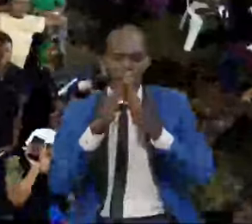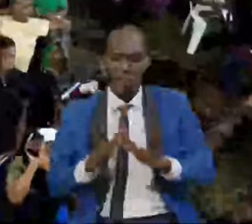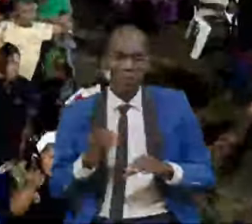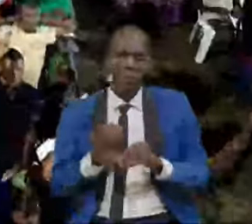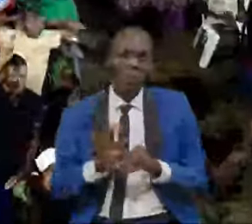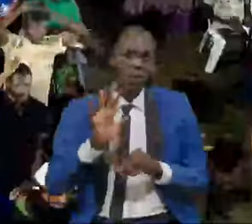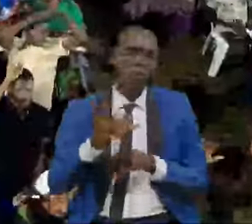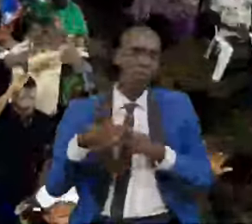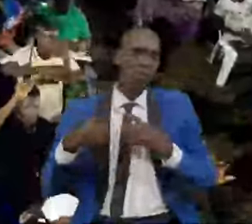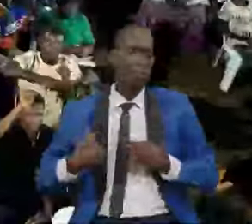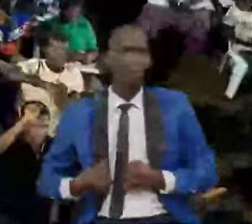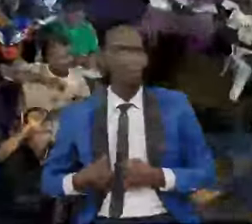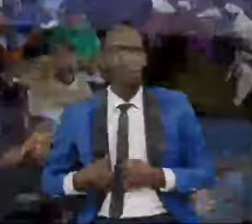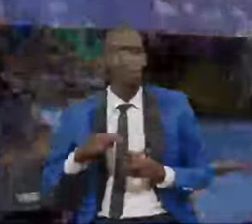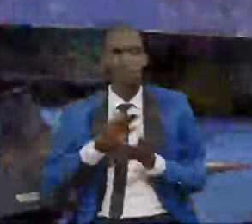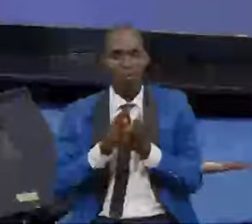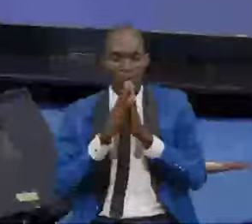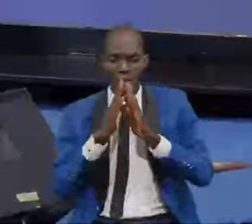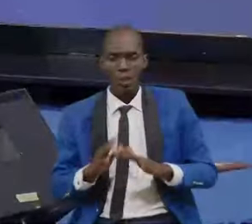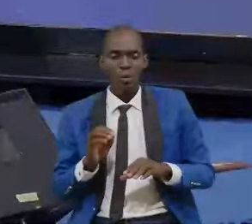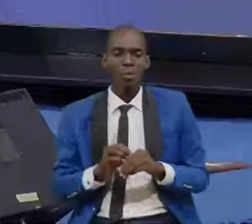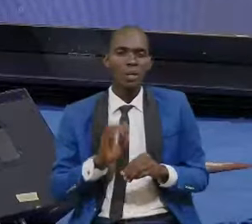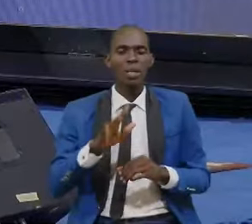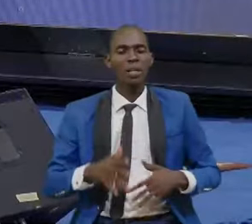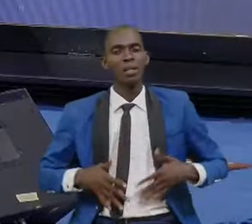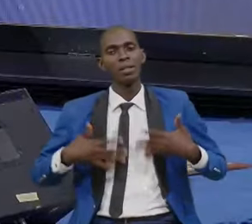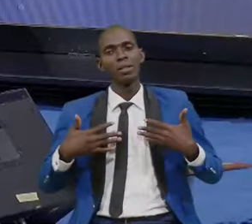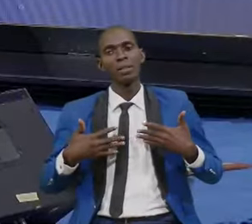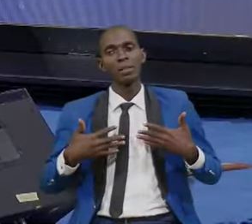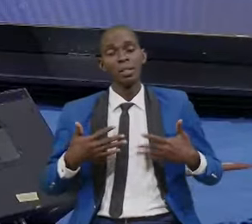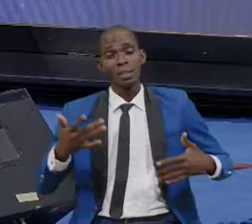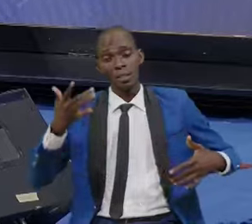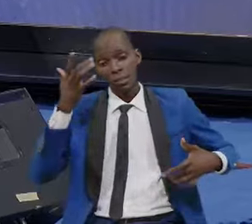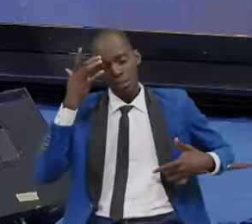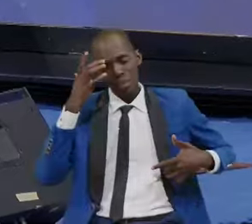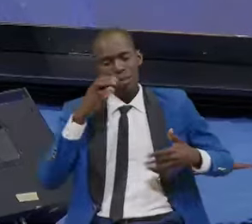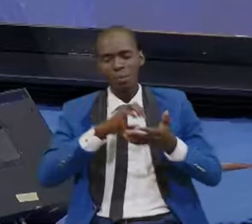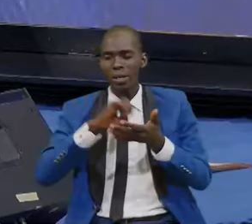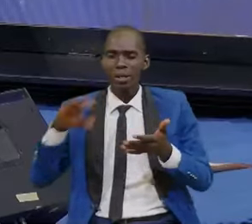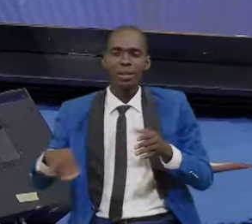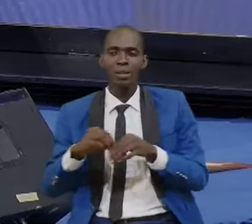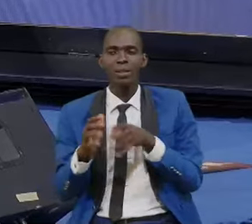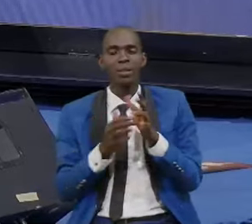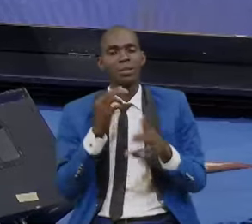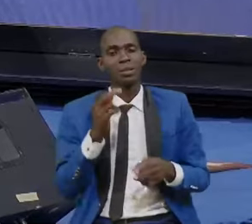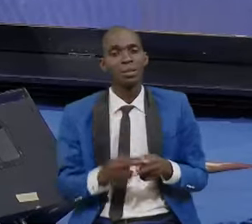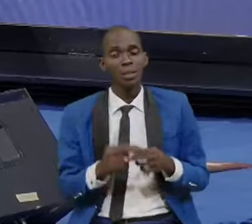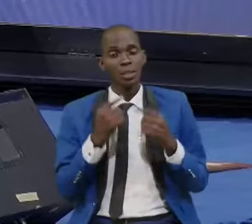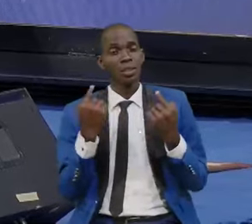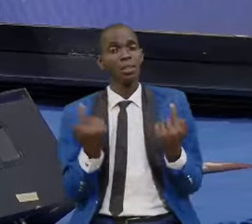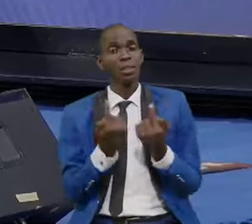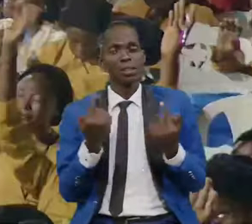cœur. La paix dans ta vie. La maladie est partie, le péché